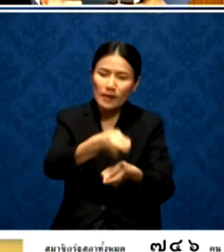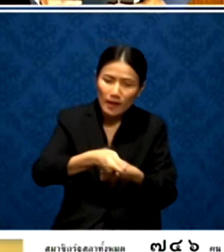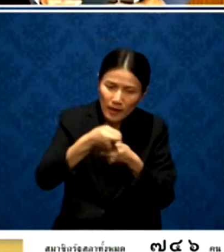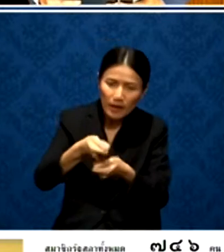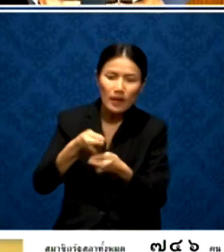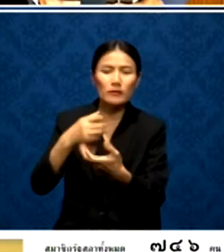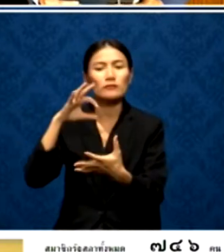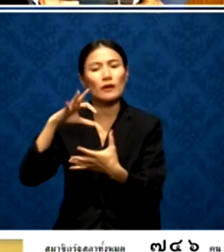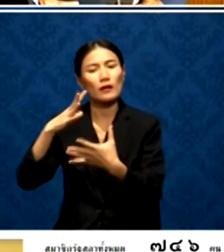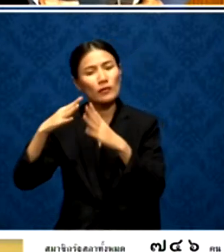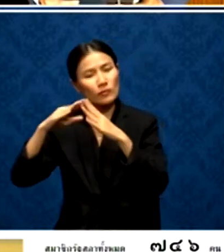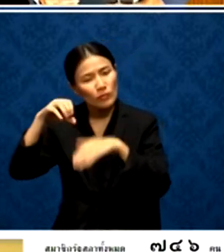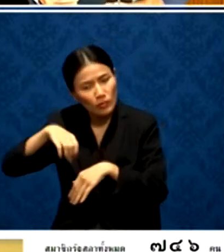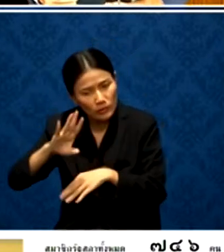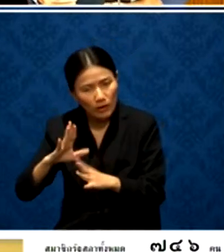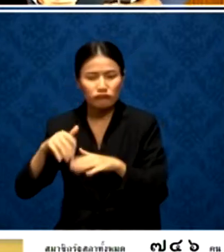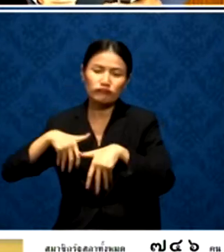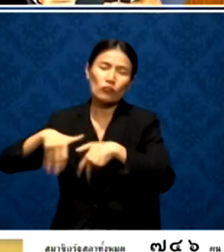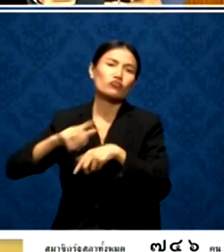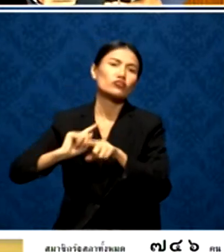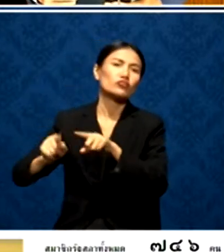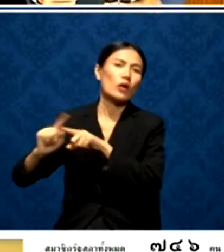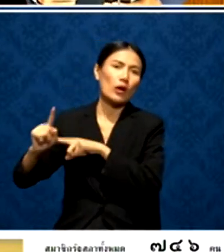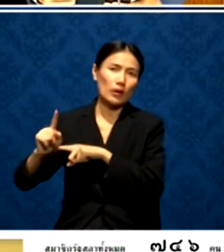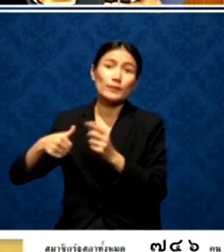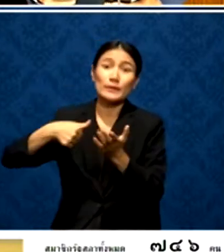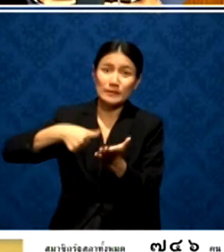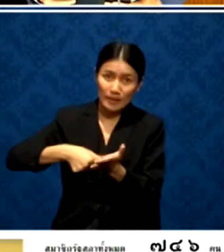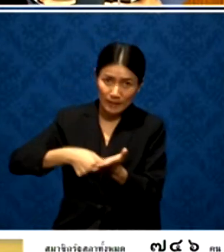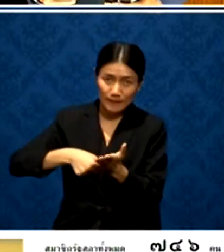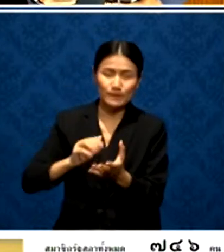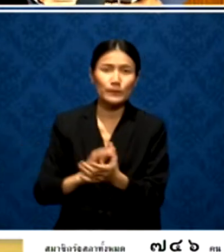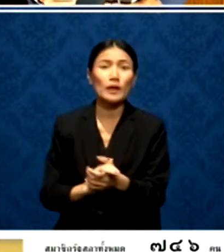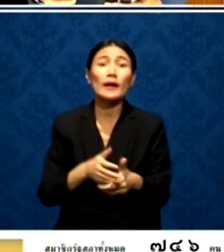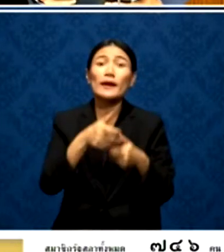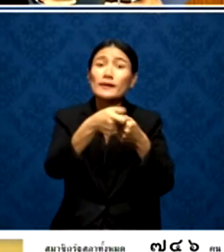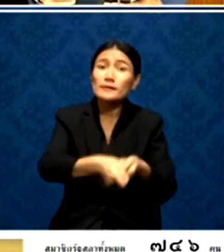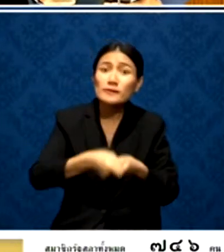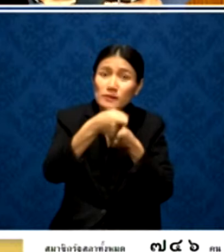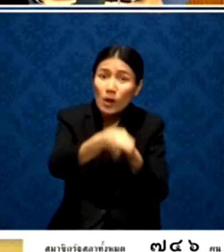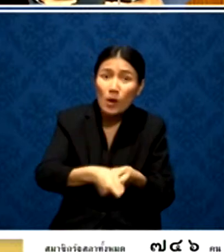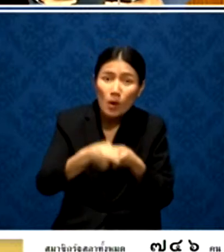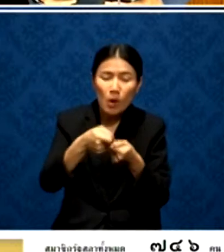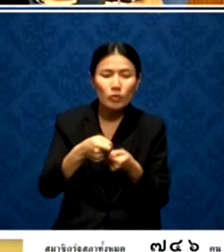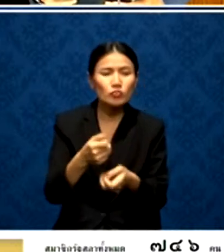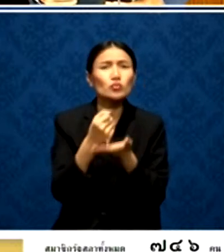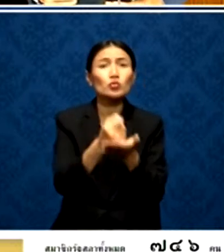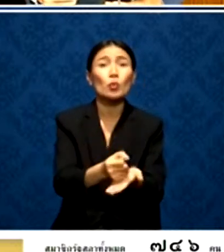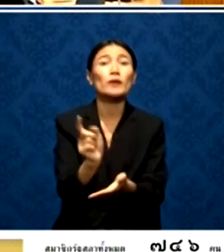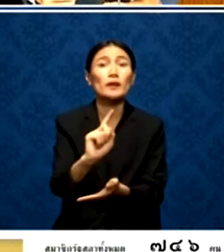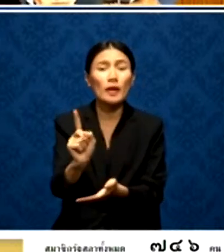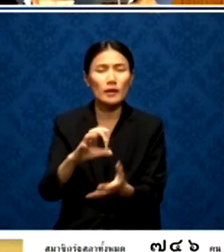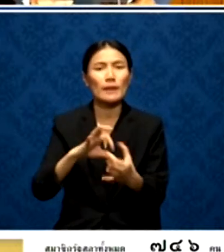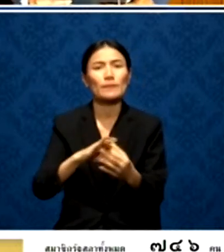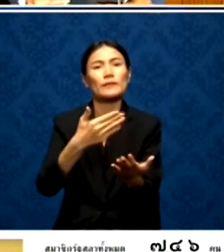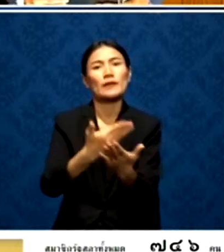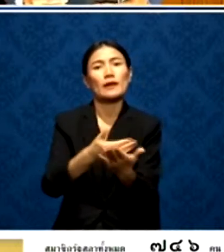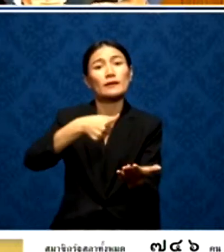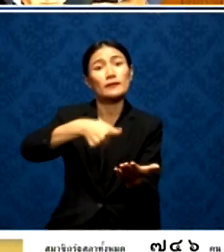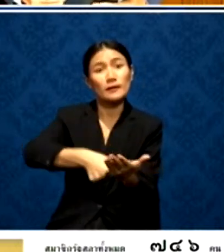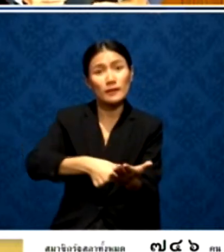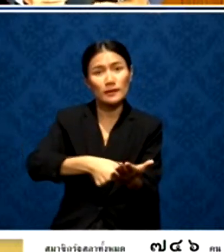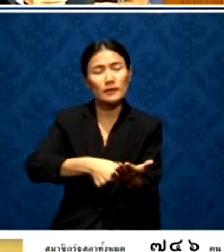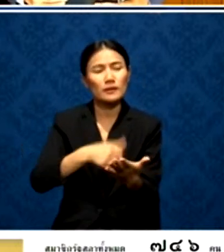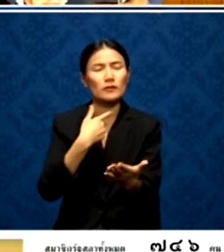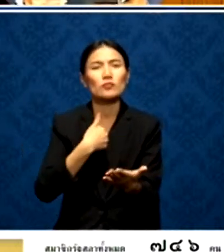นรัฐบาลจะลดภาระพี่น้องเกษตรกรด้วยการพักหนี้เกษตรกรตามเงื่อนไขและคุณสม